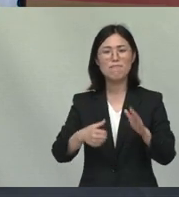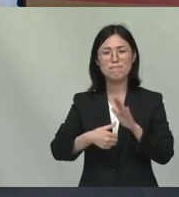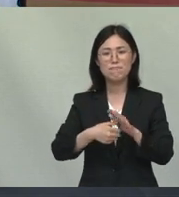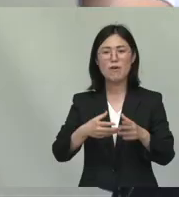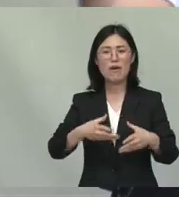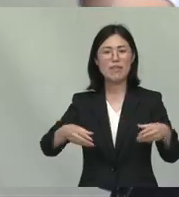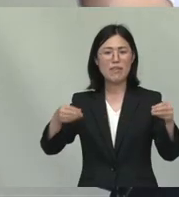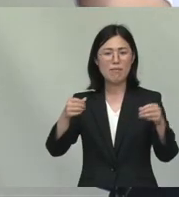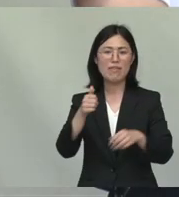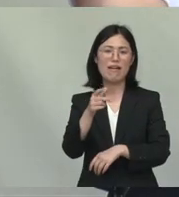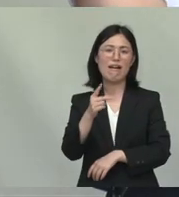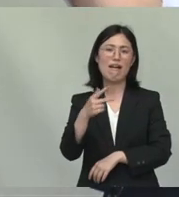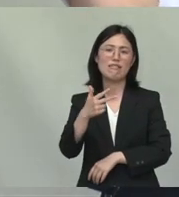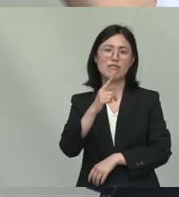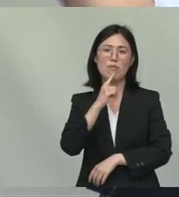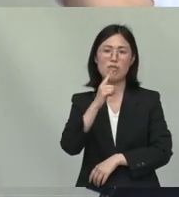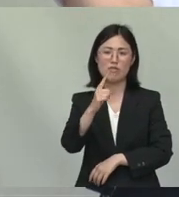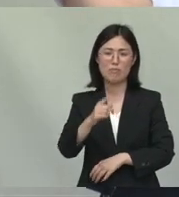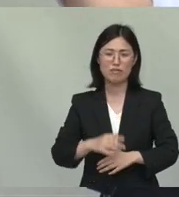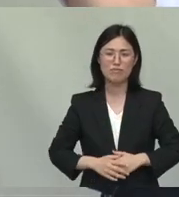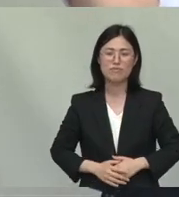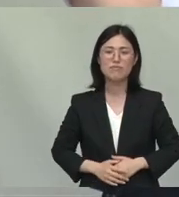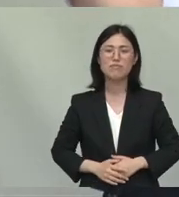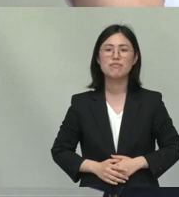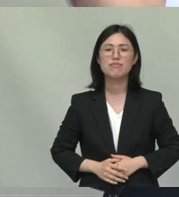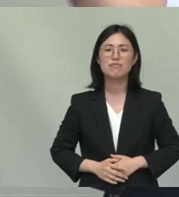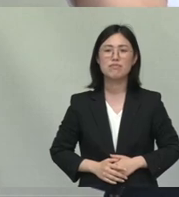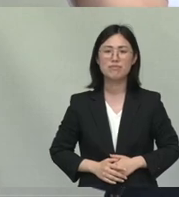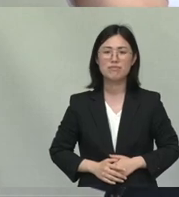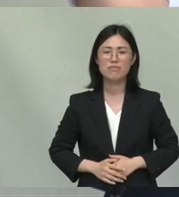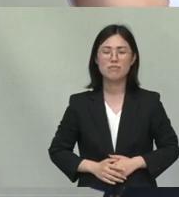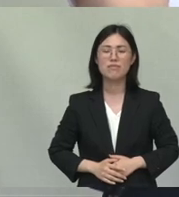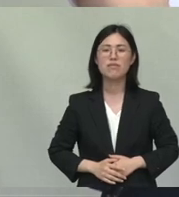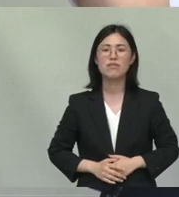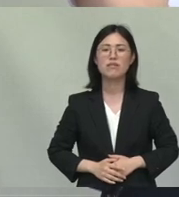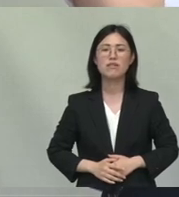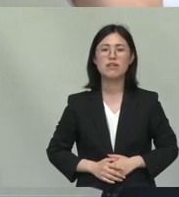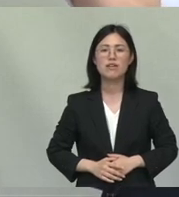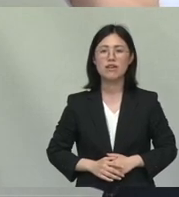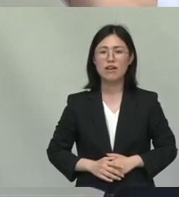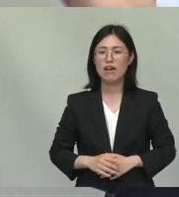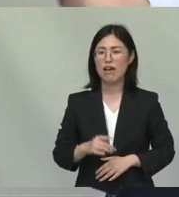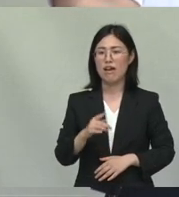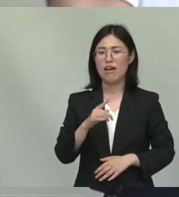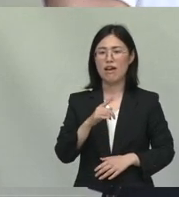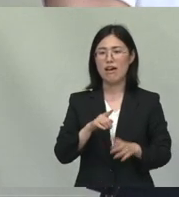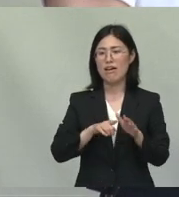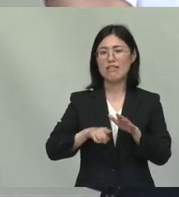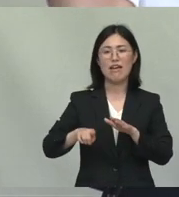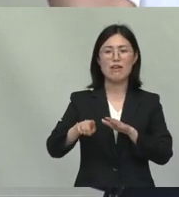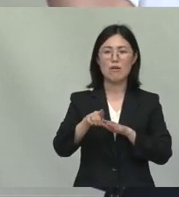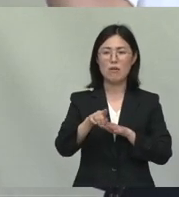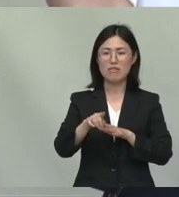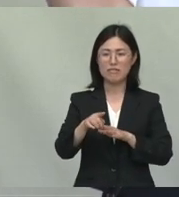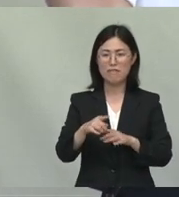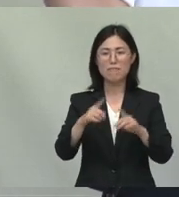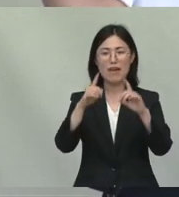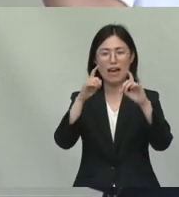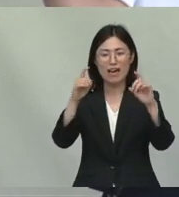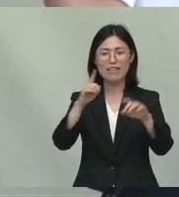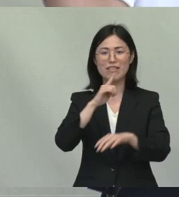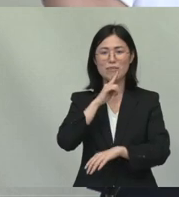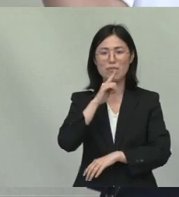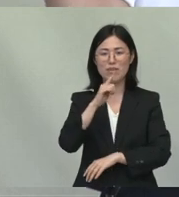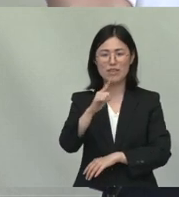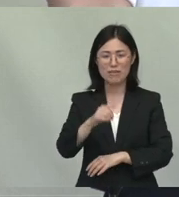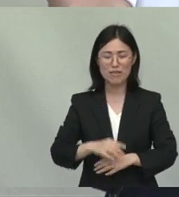ます。ご市を代表させていただきまして、一言ご挨拶を申し上げさせ